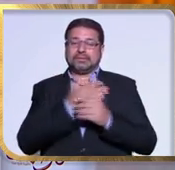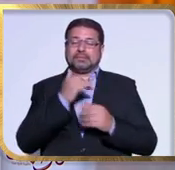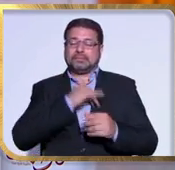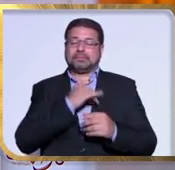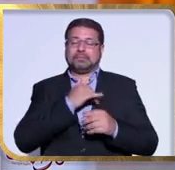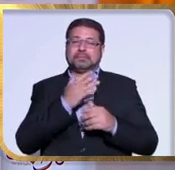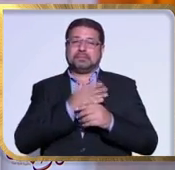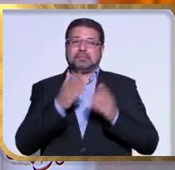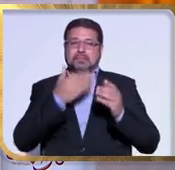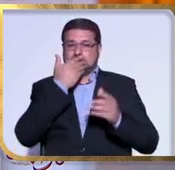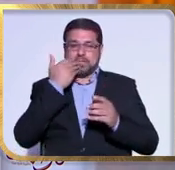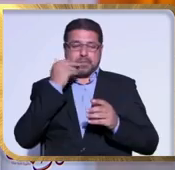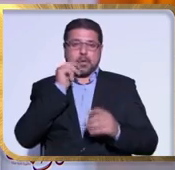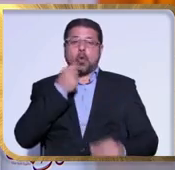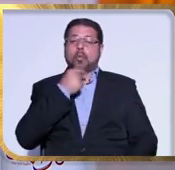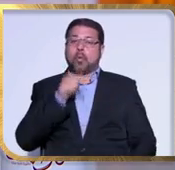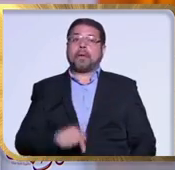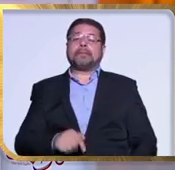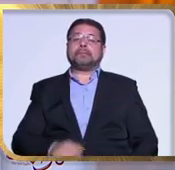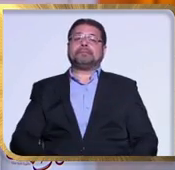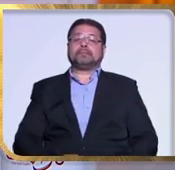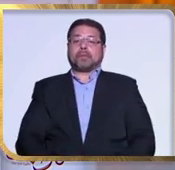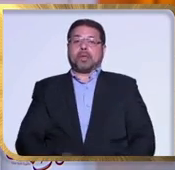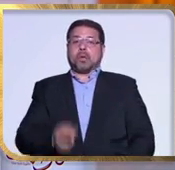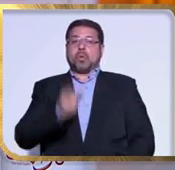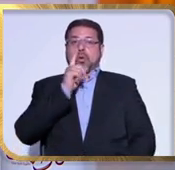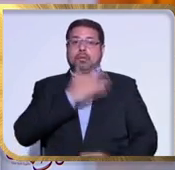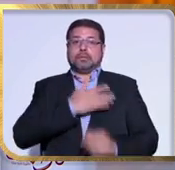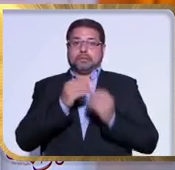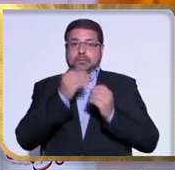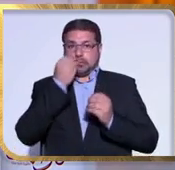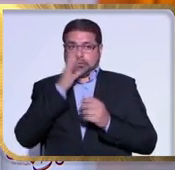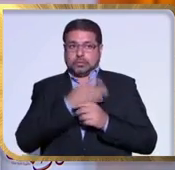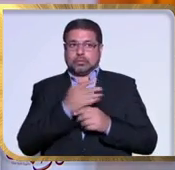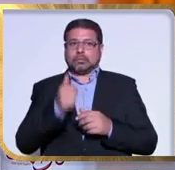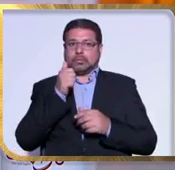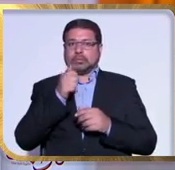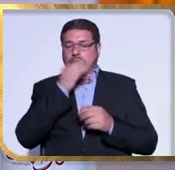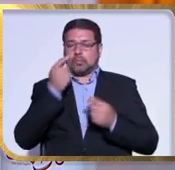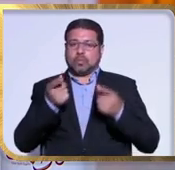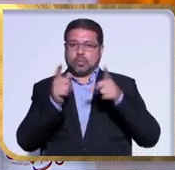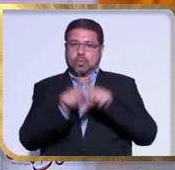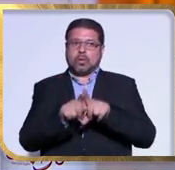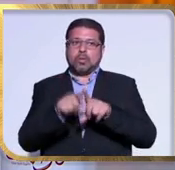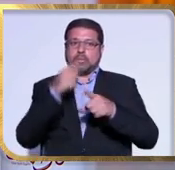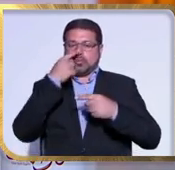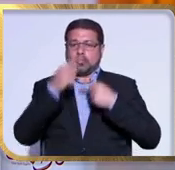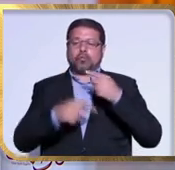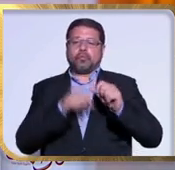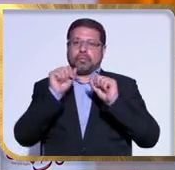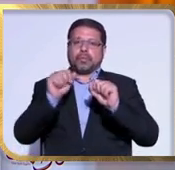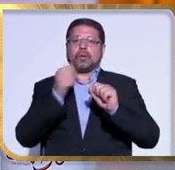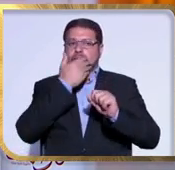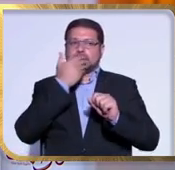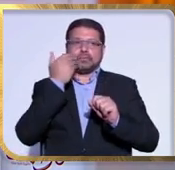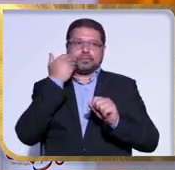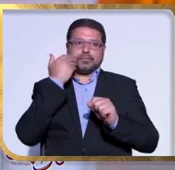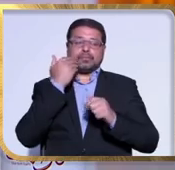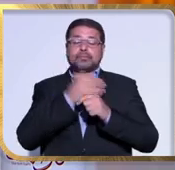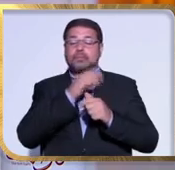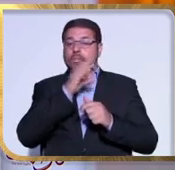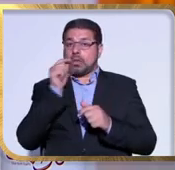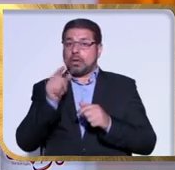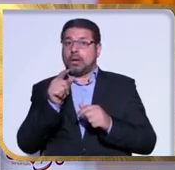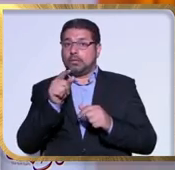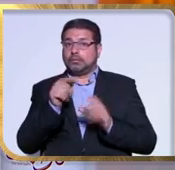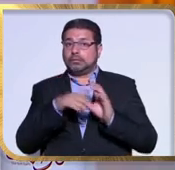يعني بيخرج صيام يوم الجمعه لوحده من الكراهه ما لو وافقه عاده له في الصوم اذا كان